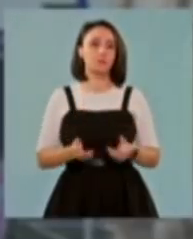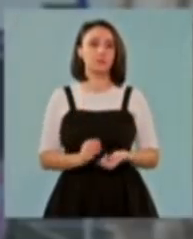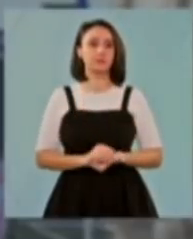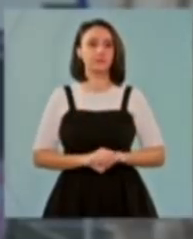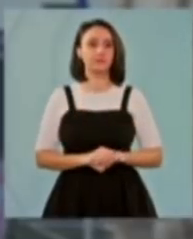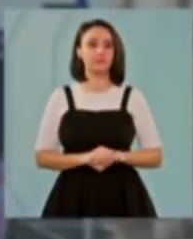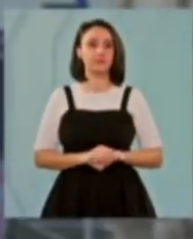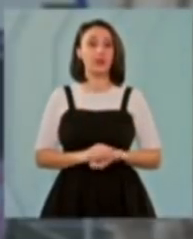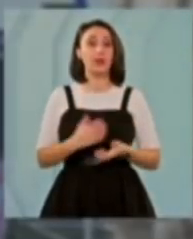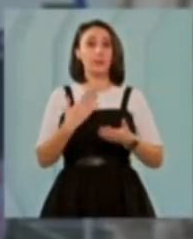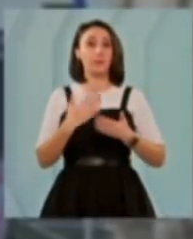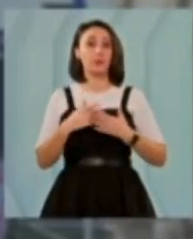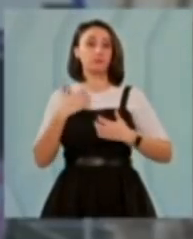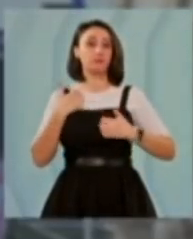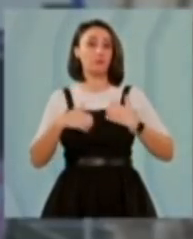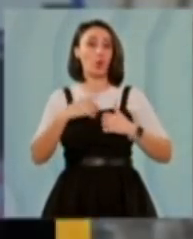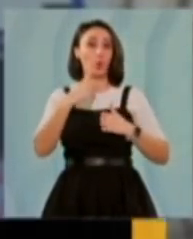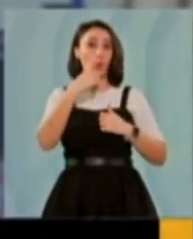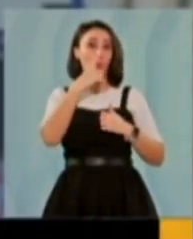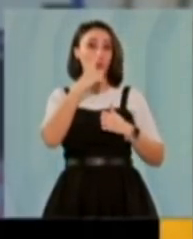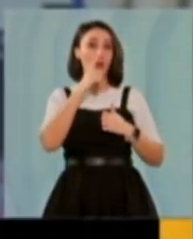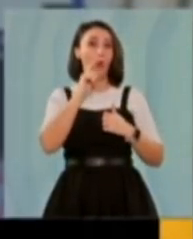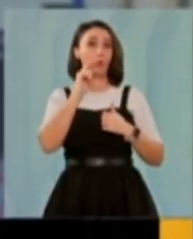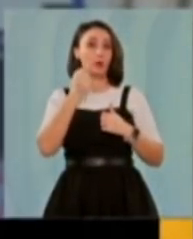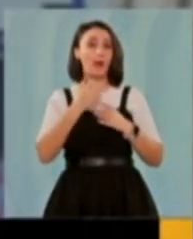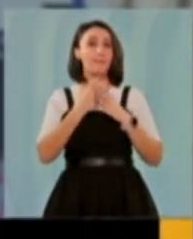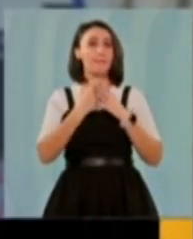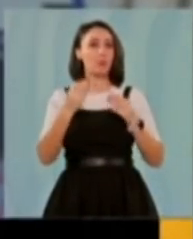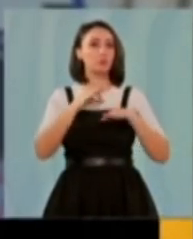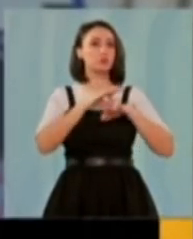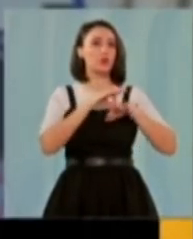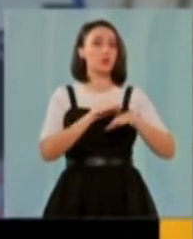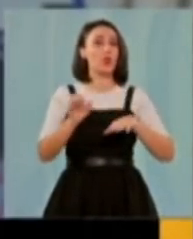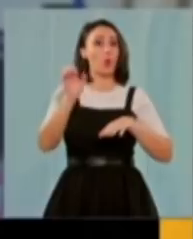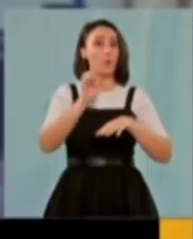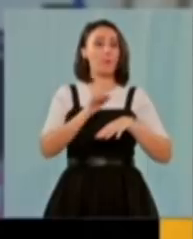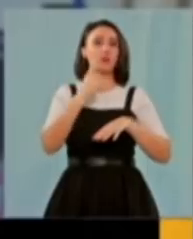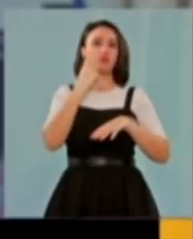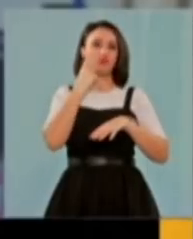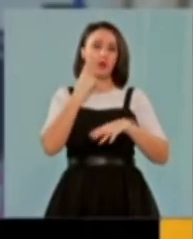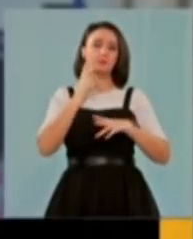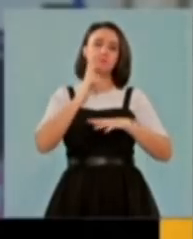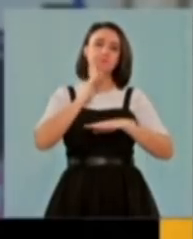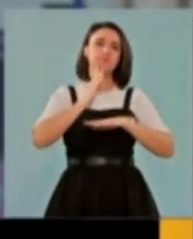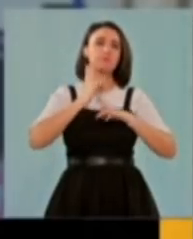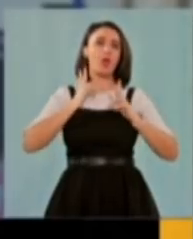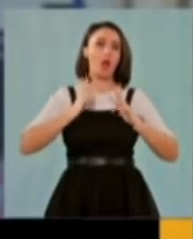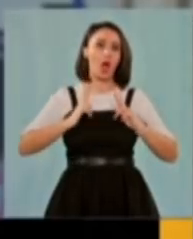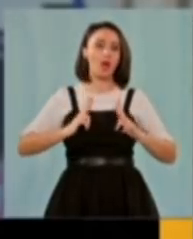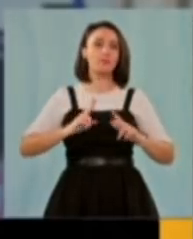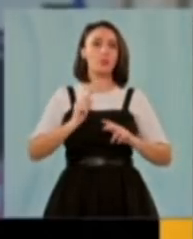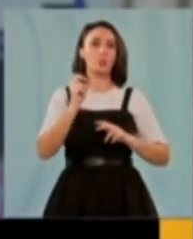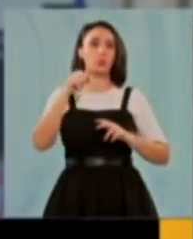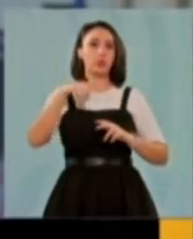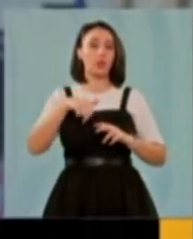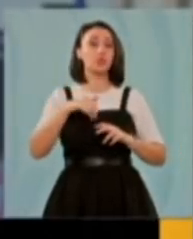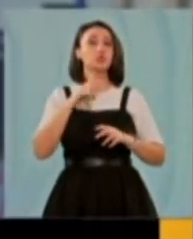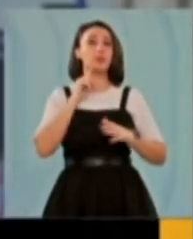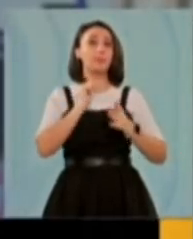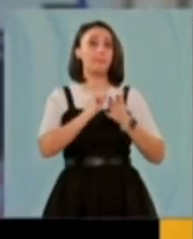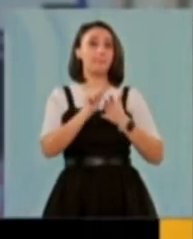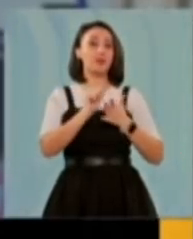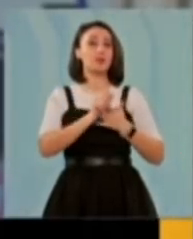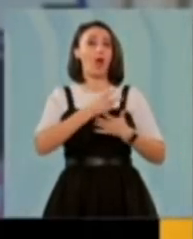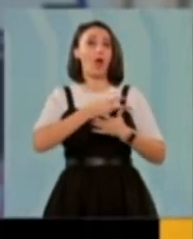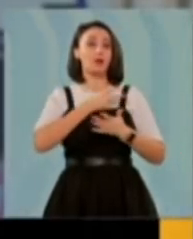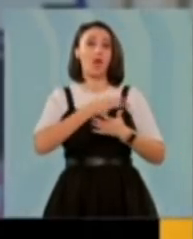iar în toată istoria istoriilor dintre Rusia și Ucraina au mai mulți litere europene încearcă să le dulce pe Vladimir Putin iar presa britanică spune că premierul